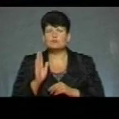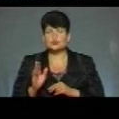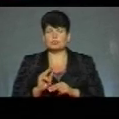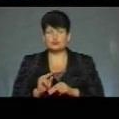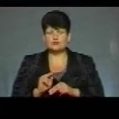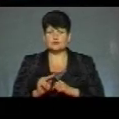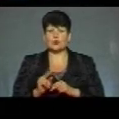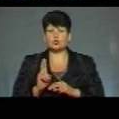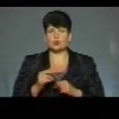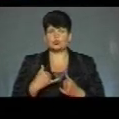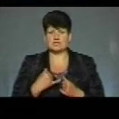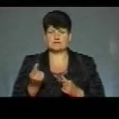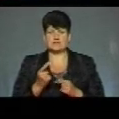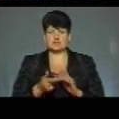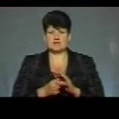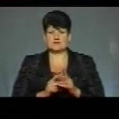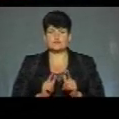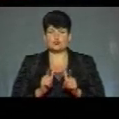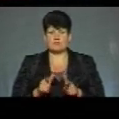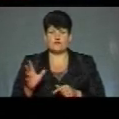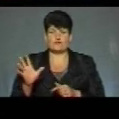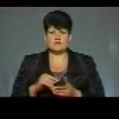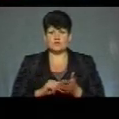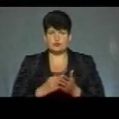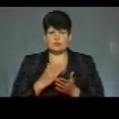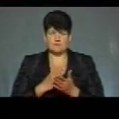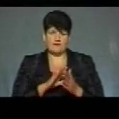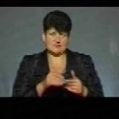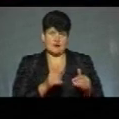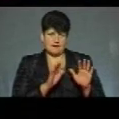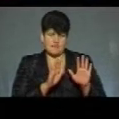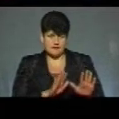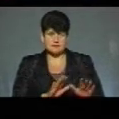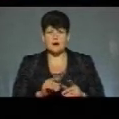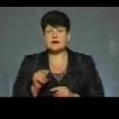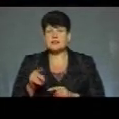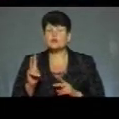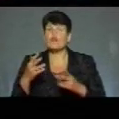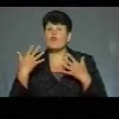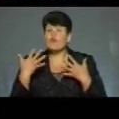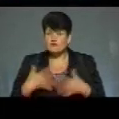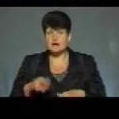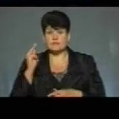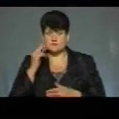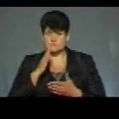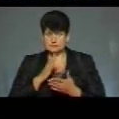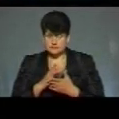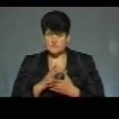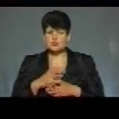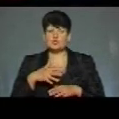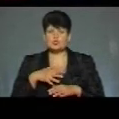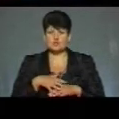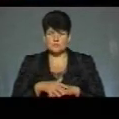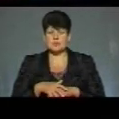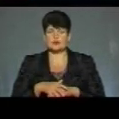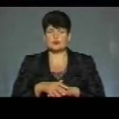всі ті, хто нас в перший клас вступають, всі довідки мають і все гаразд. Ті, які вже навчаються, ну, зрозуміло,